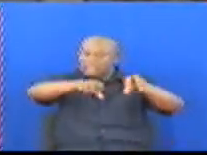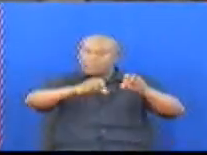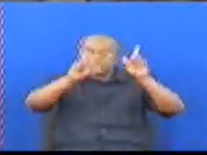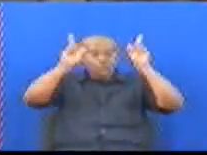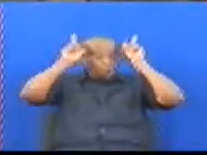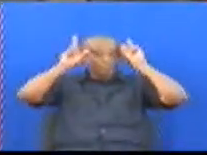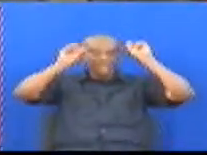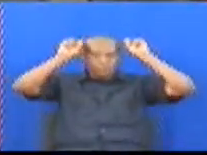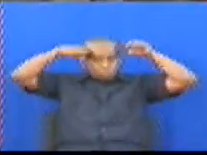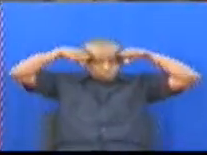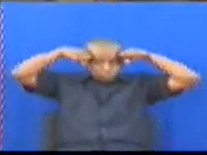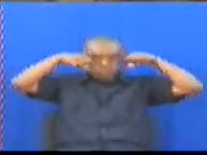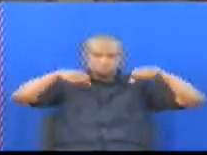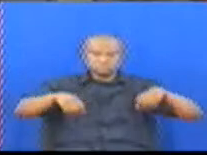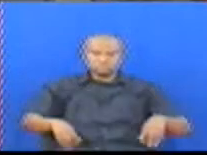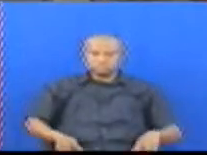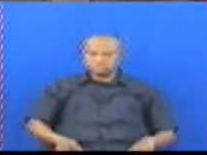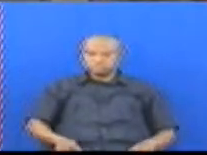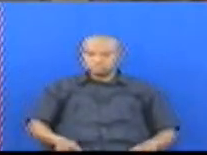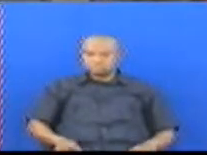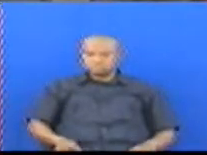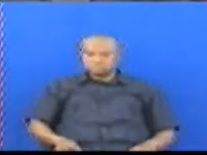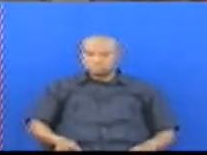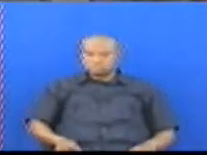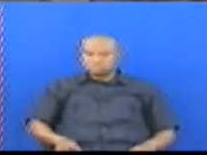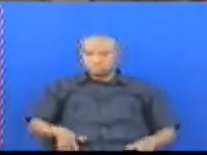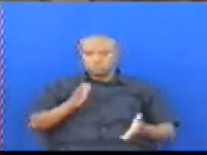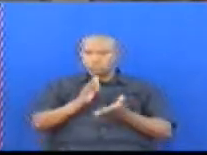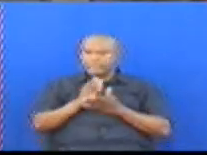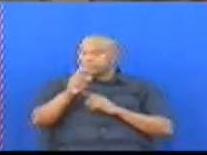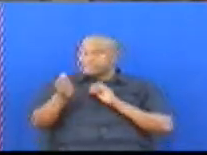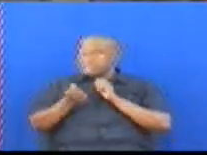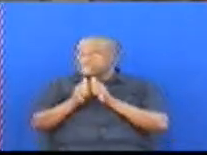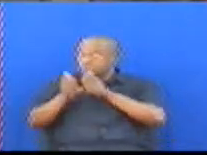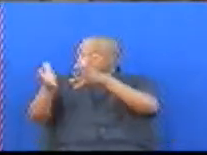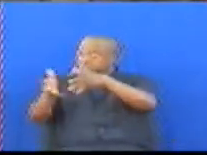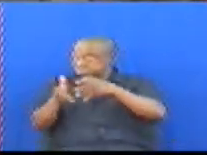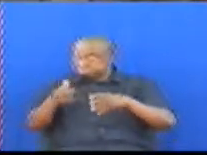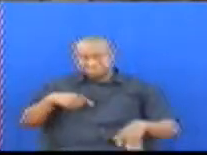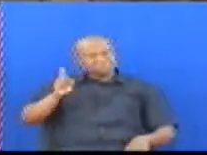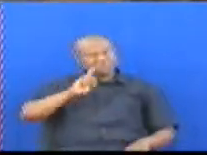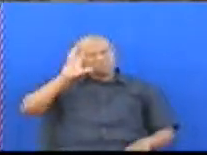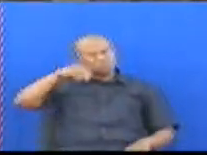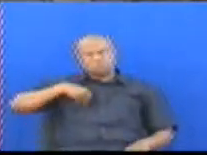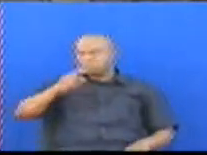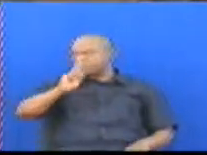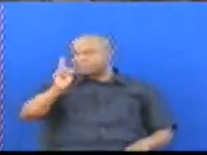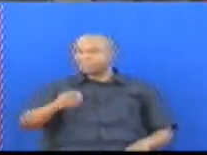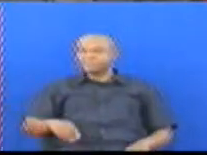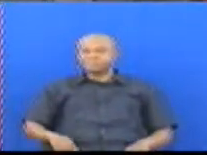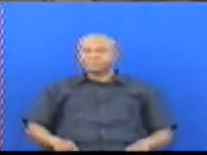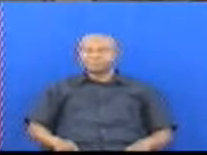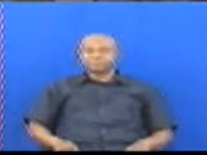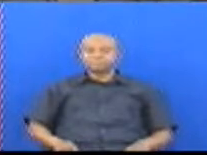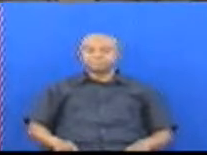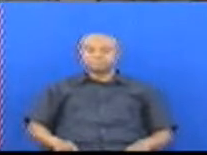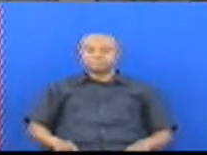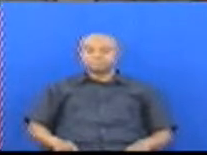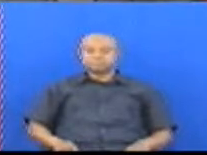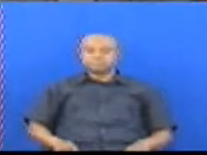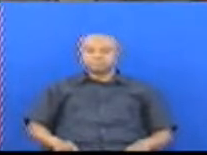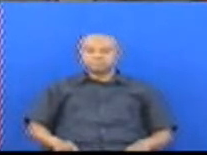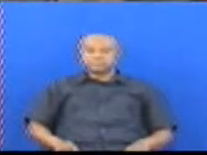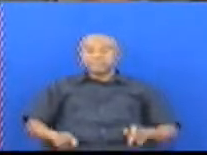mimi kwa kweli niko kinyume na dhana nzima ya kutaifisha hawa mifugo. Mheshimiwa Naibu Spika,